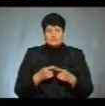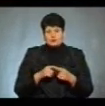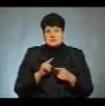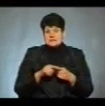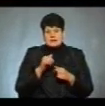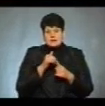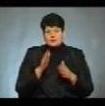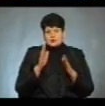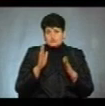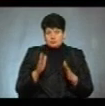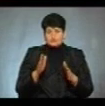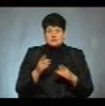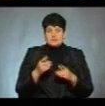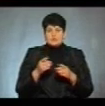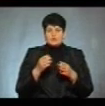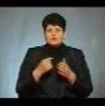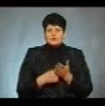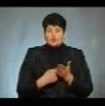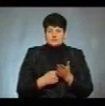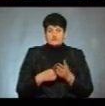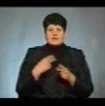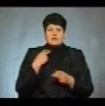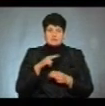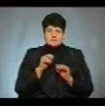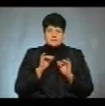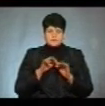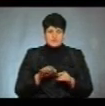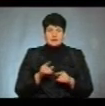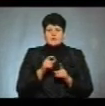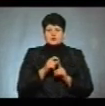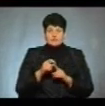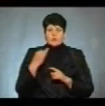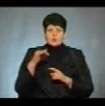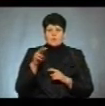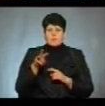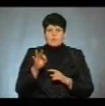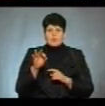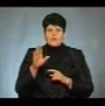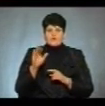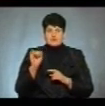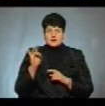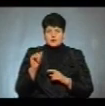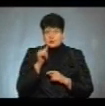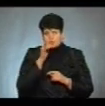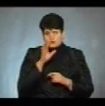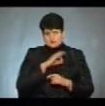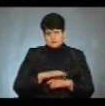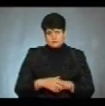може бути належним та допустимим доказом у кримінальному провадженні, так як слово «ймовірно» в даному випадку не може бути застосовано.